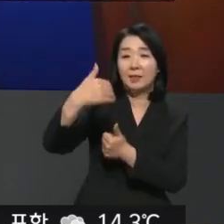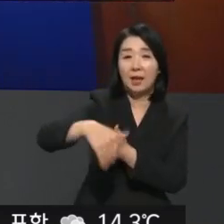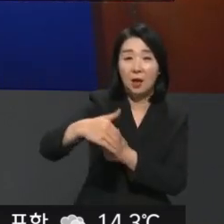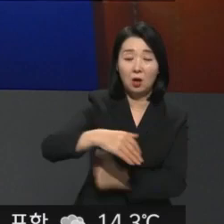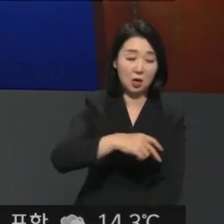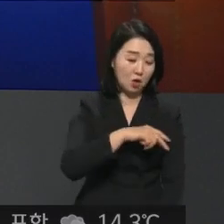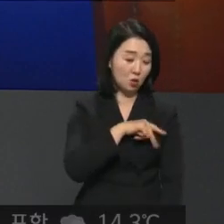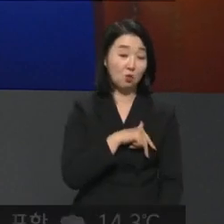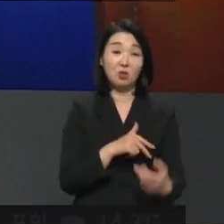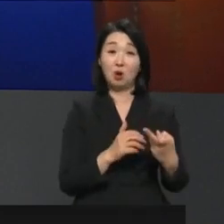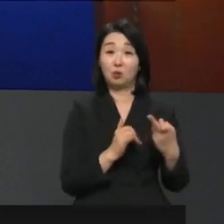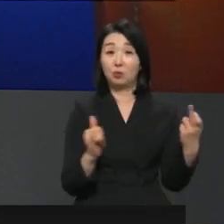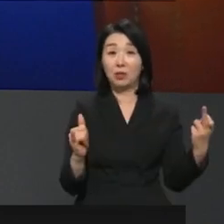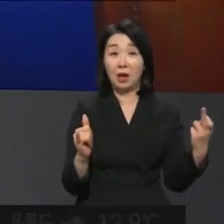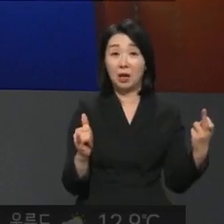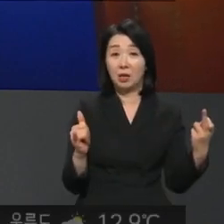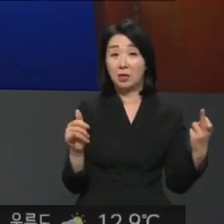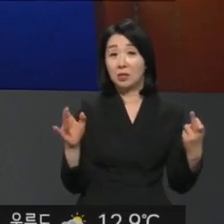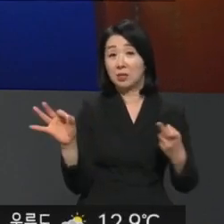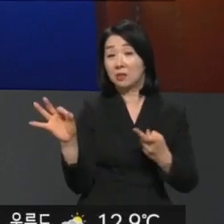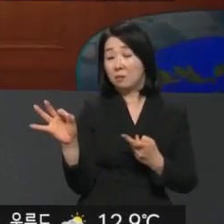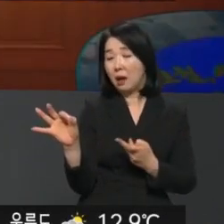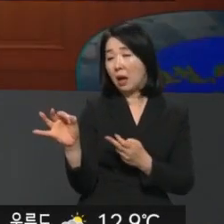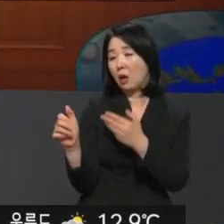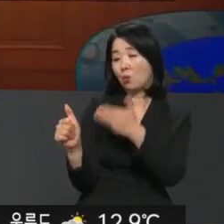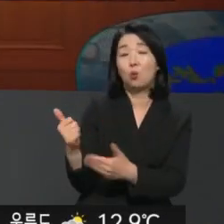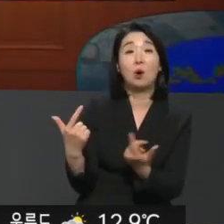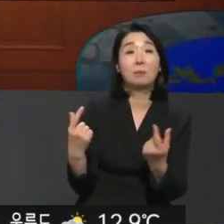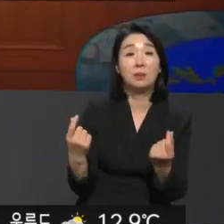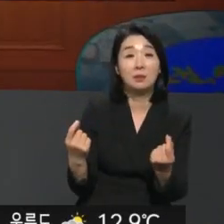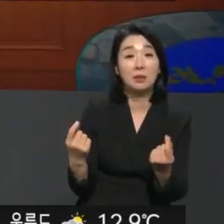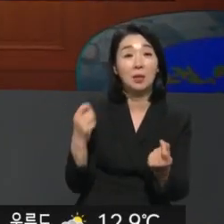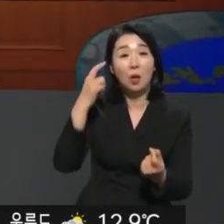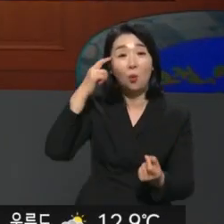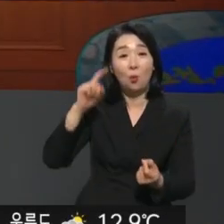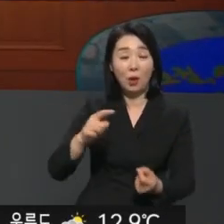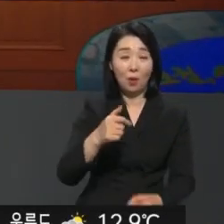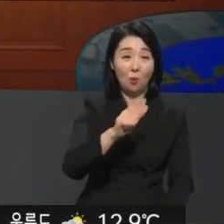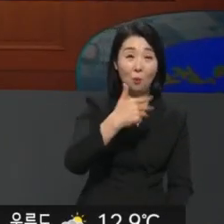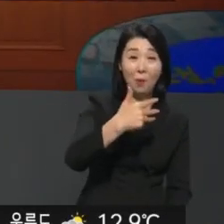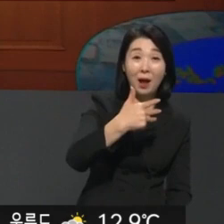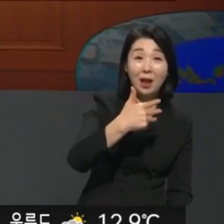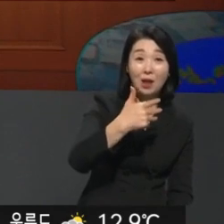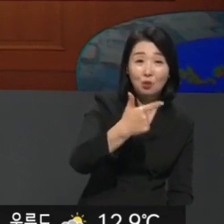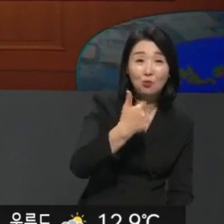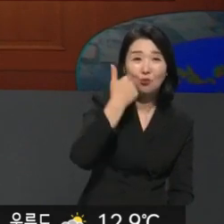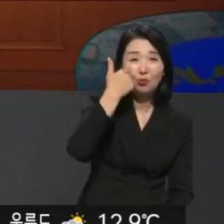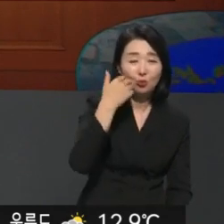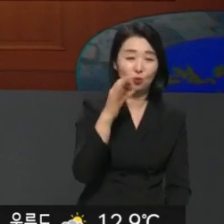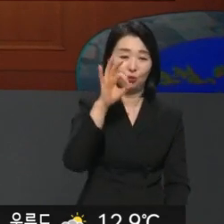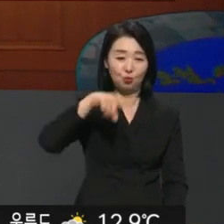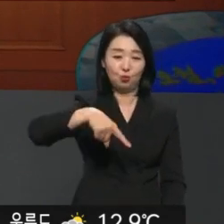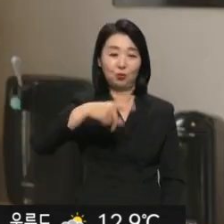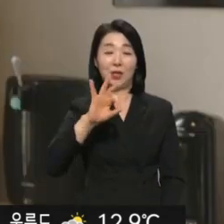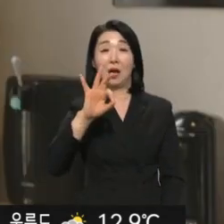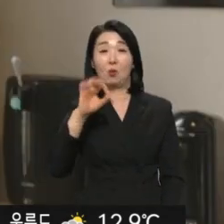12명이죠. 지금 송 전 대표가 받고 있는 요구와 비슷합니다. 여기에는 586 동지 우상호 의원도 있었습니다.